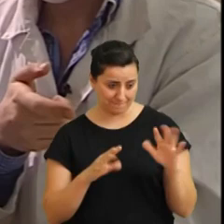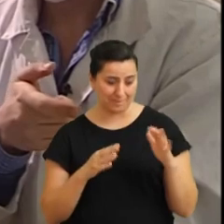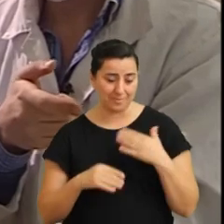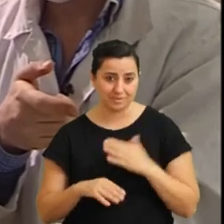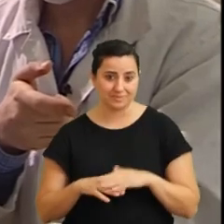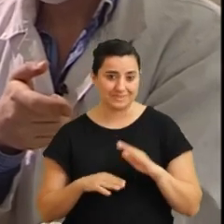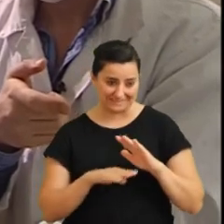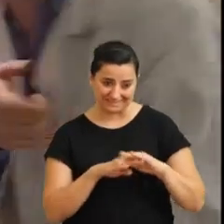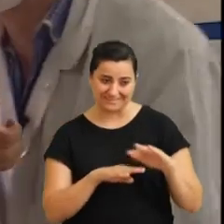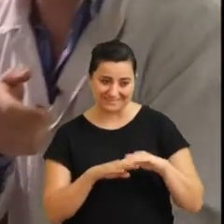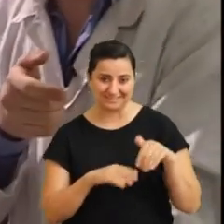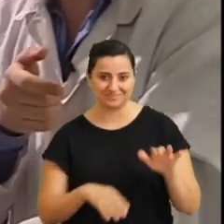Cici. Cici.